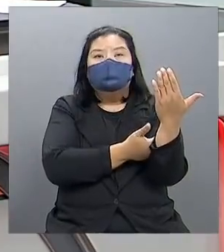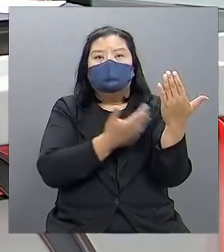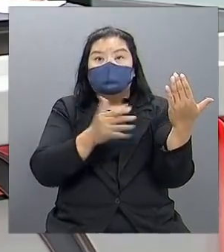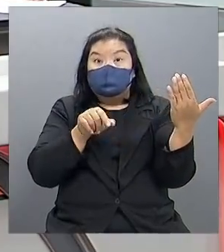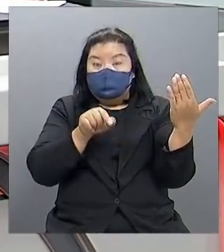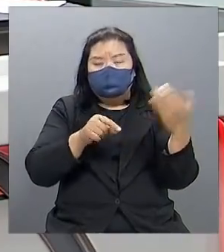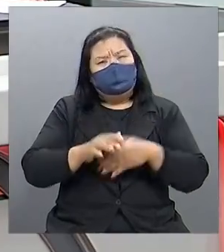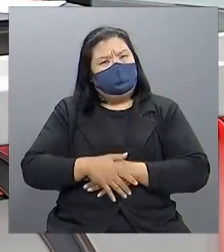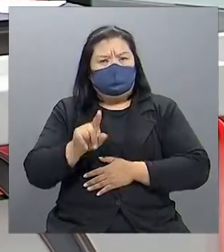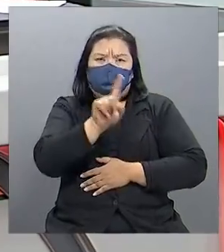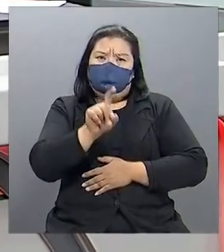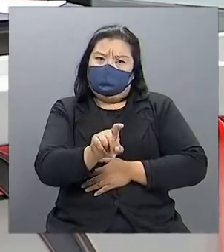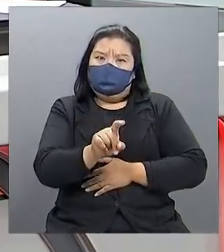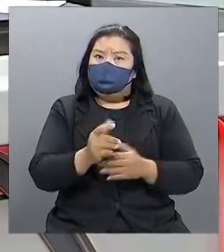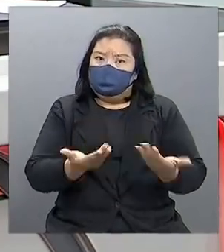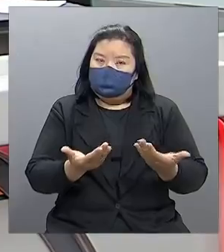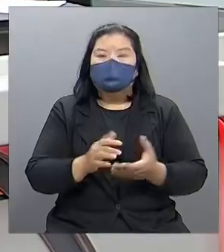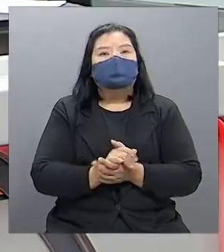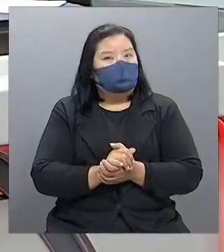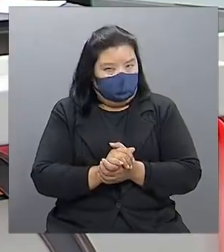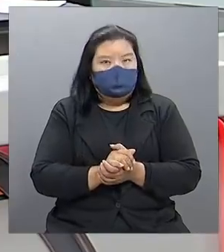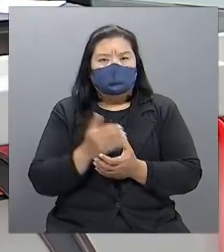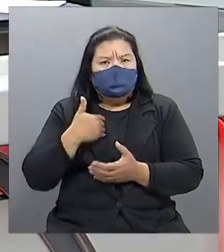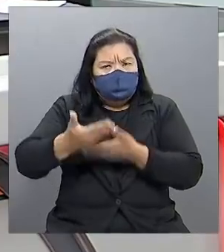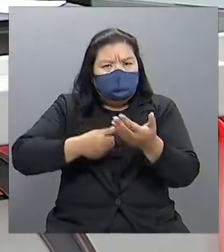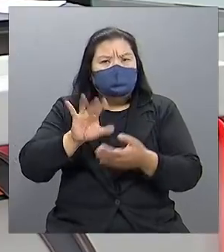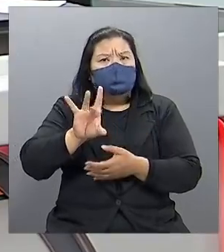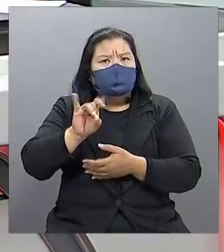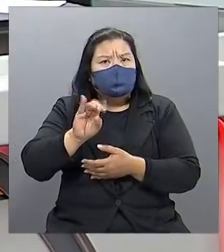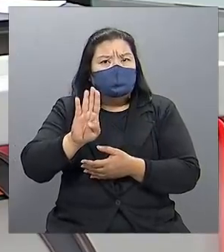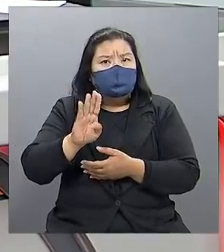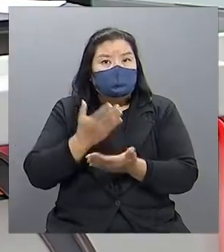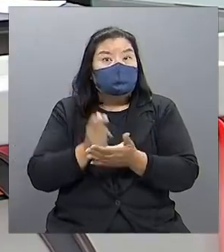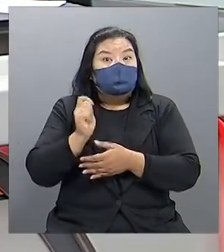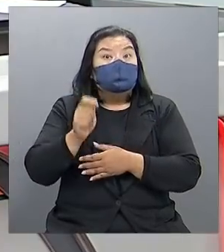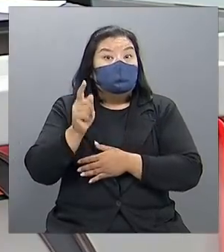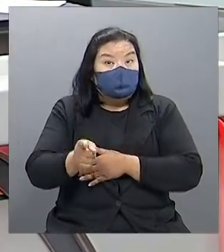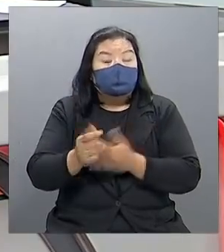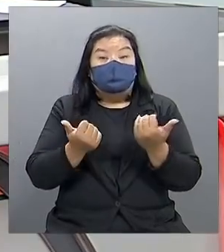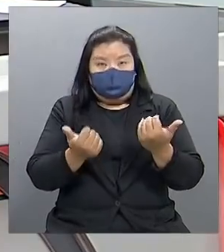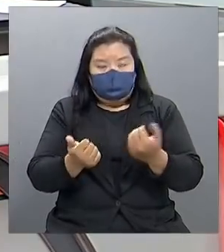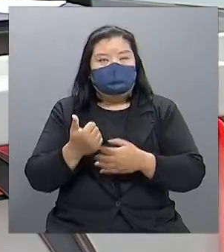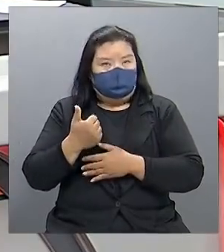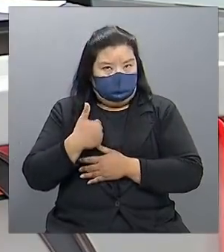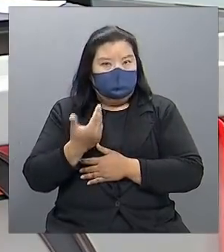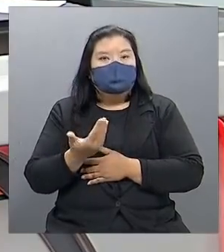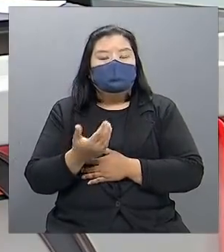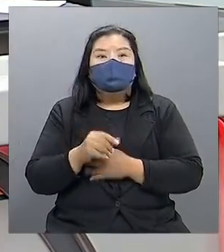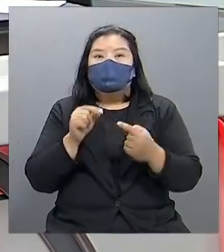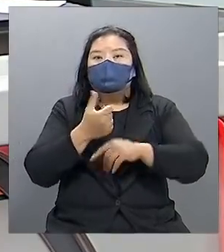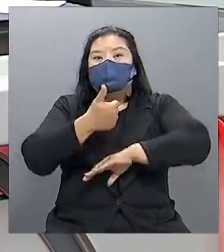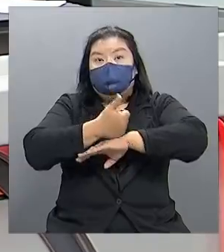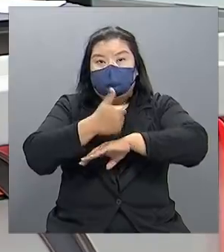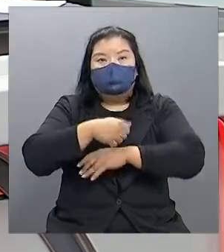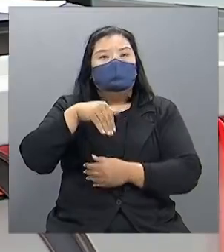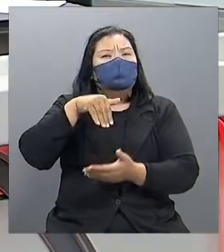บอกว่าจะทำให้สลาก80บาทได้จริงหรือไม่ตอนนี้มีความน่าสนใจเพิ่มเติมนะคะเพราะว่าทางหัวหน้าชุดเฉพาะกิจปราบปราม